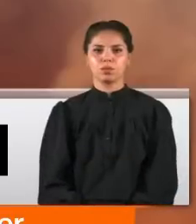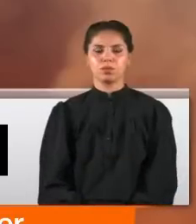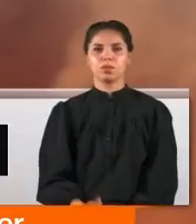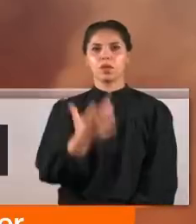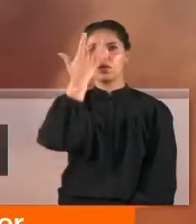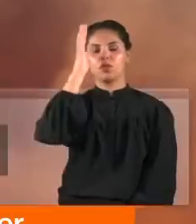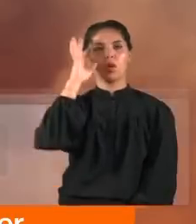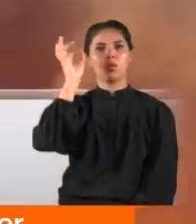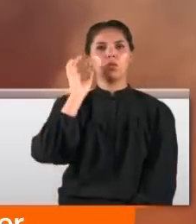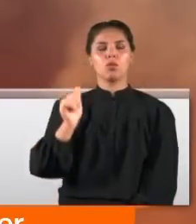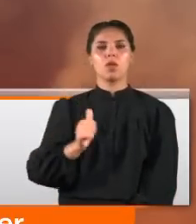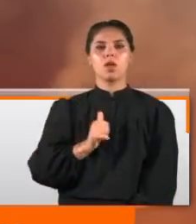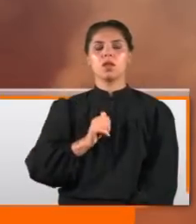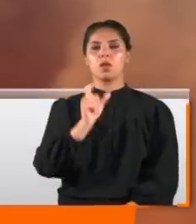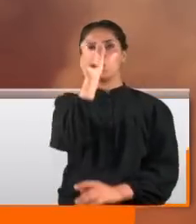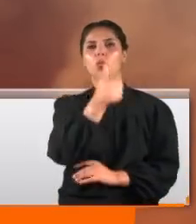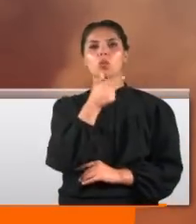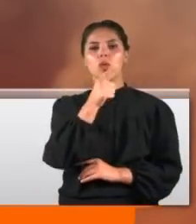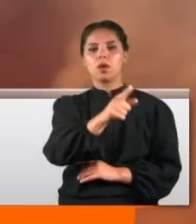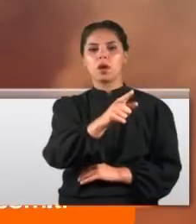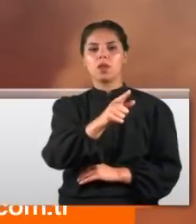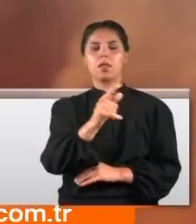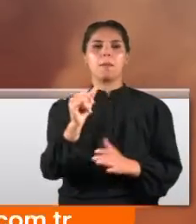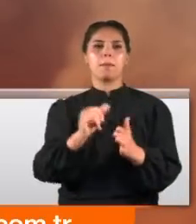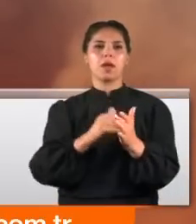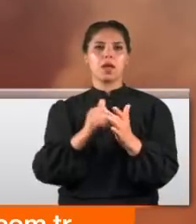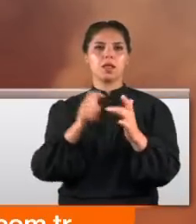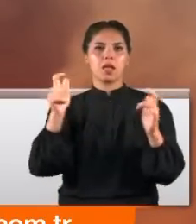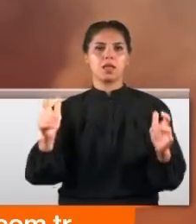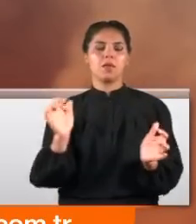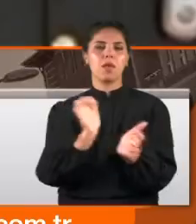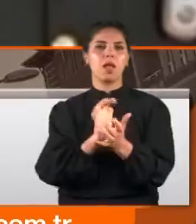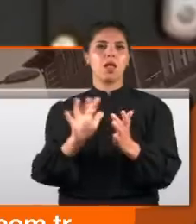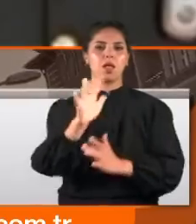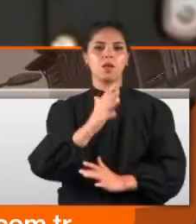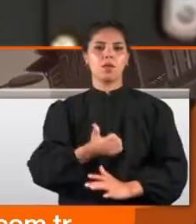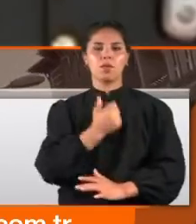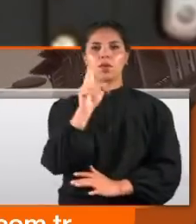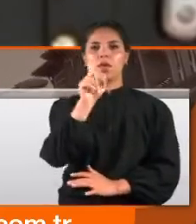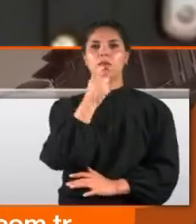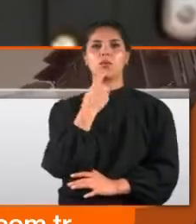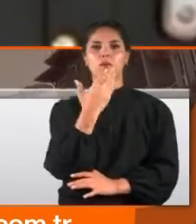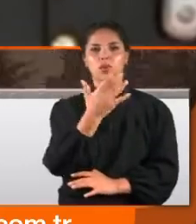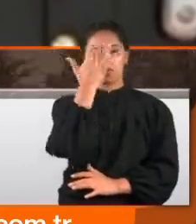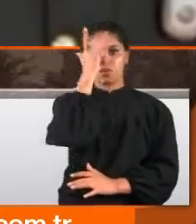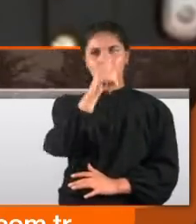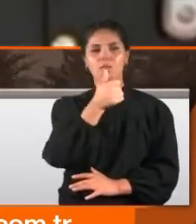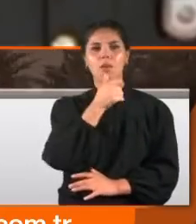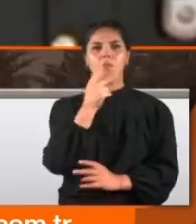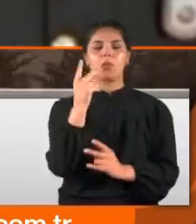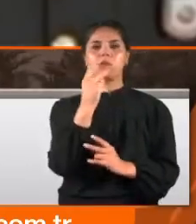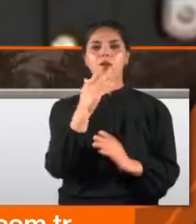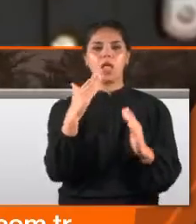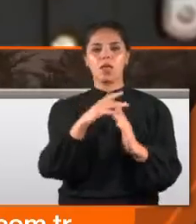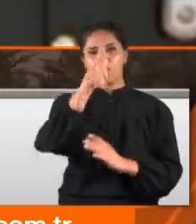Şehit uzman onbaşı Uğur Özdemir'in acı haberi ise Gaziantep'teki ailesini yasa boğdu. 29 yaşındaki şehidin baba ocağı